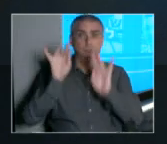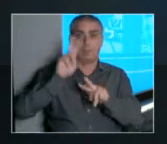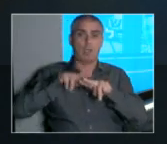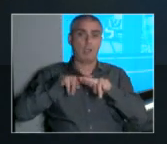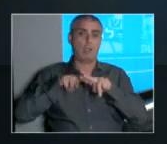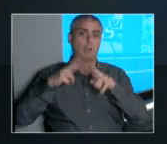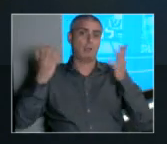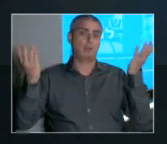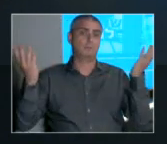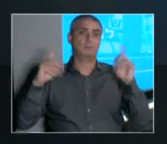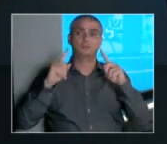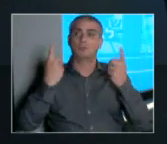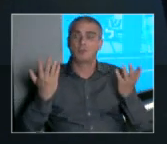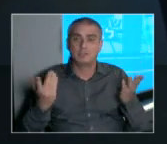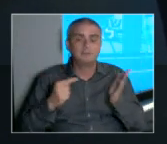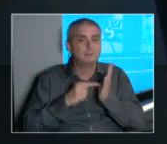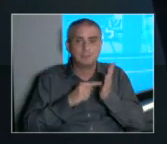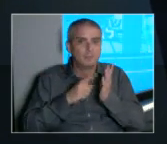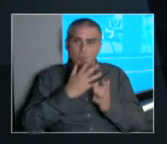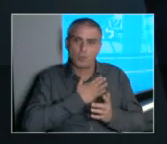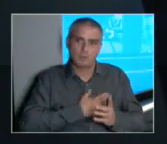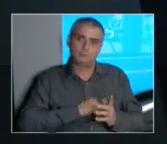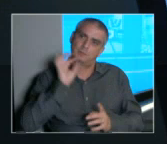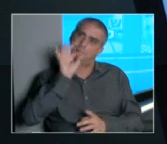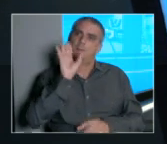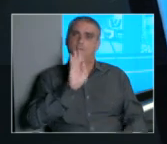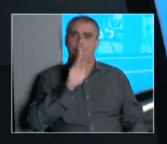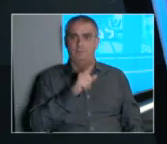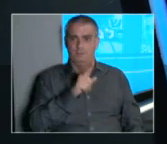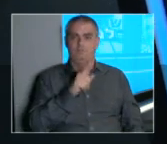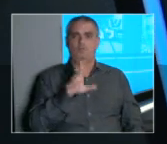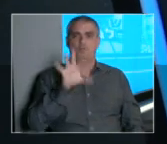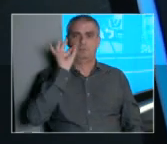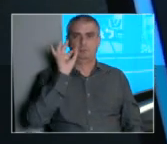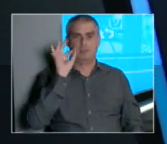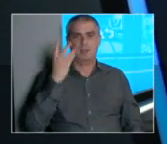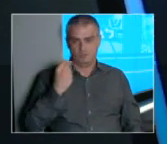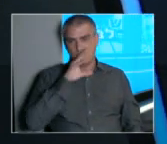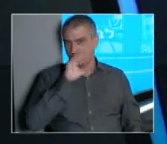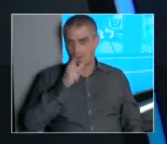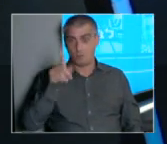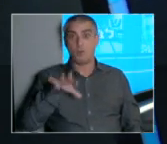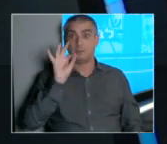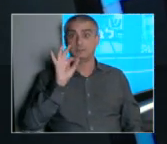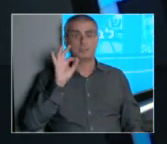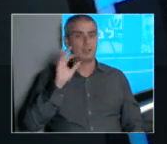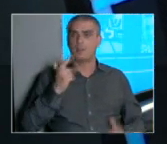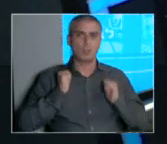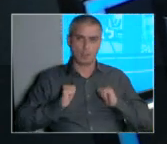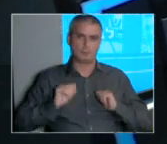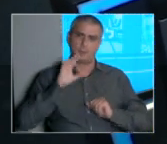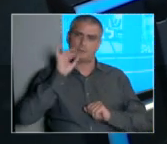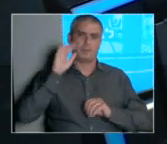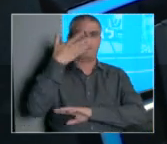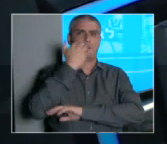כך. ואז מה שקורה, הסיבה היא שהוא בכלל רוצה להכות בביבי. והוא מצא, תכף נדבר למה, הוא מצא שהקר הנוח ביותר, זה